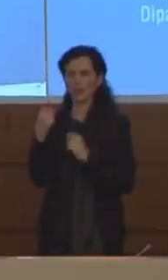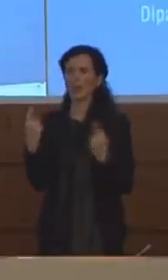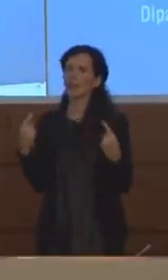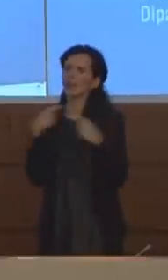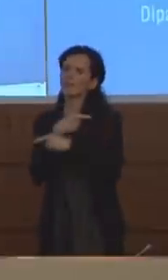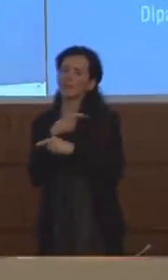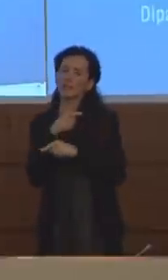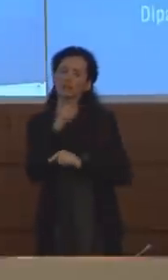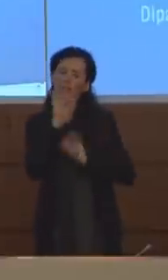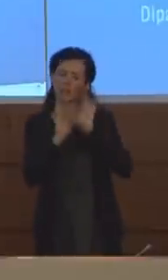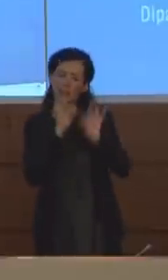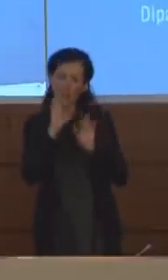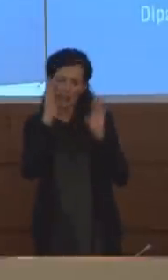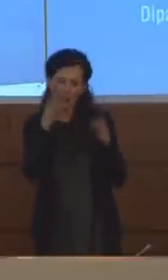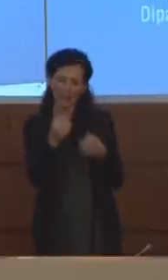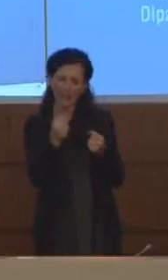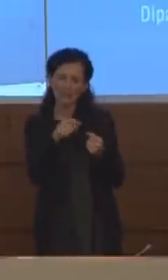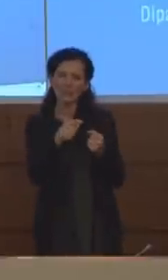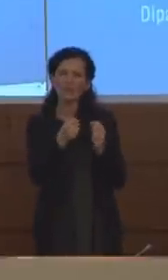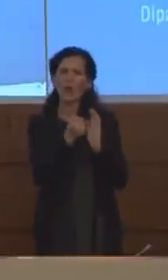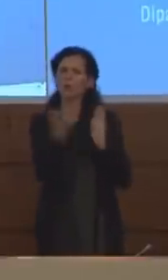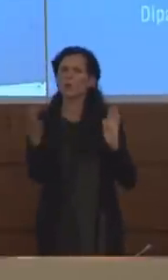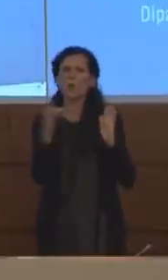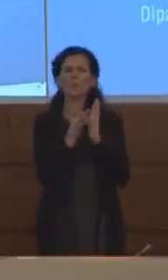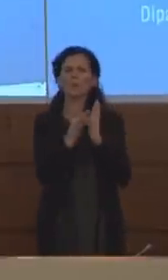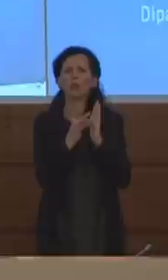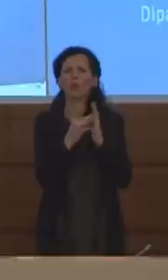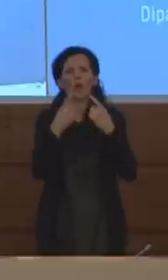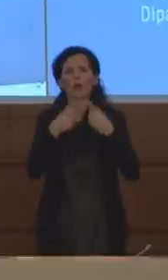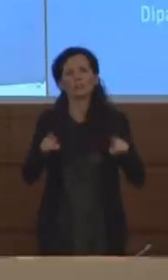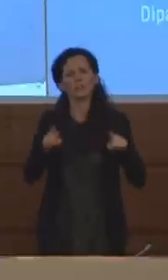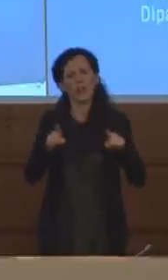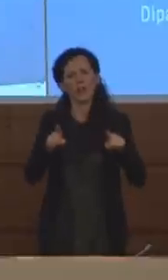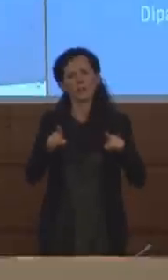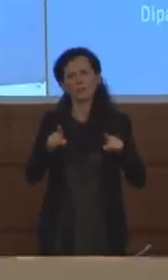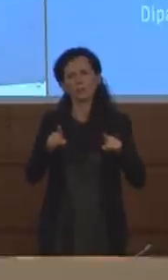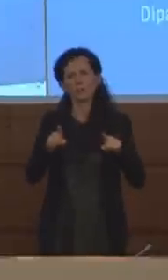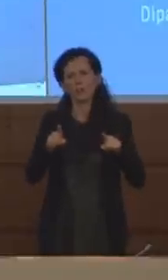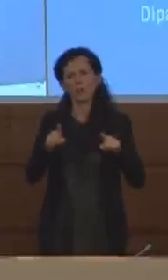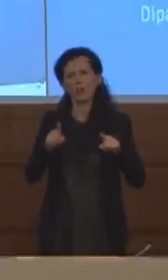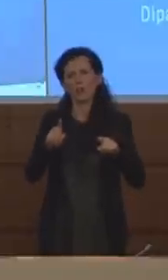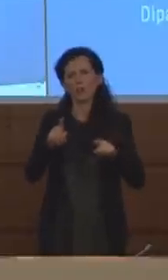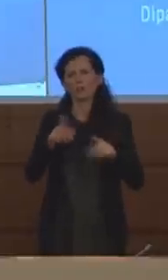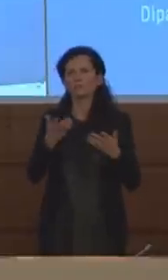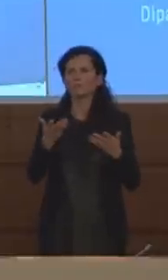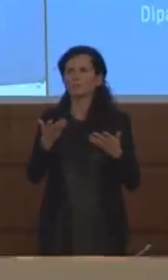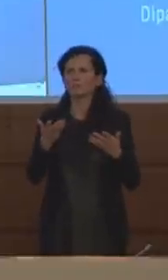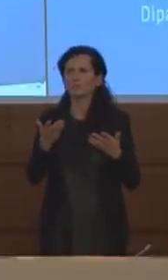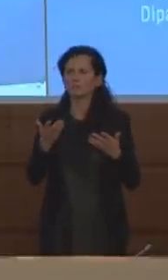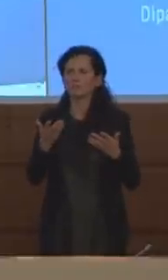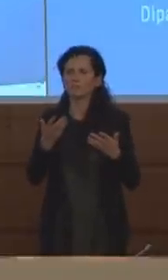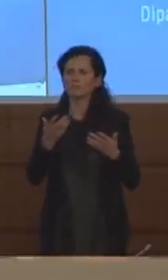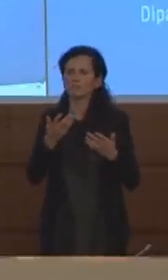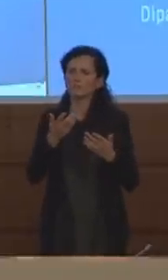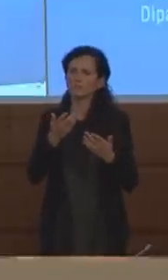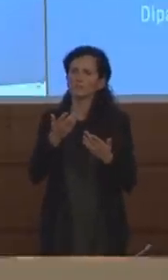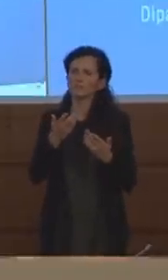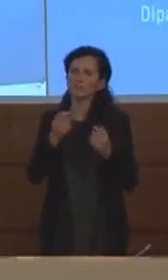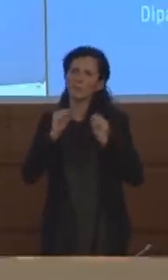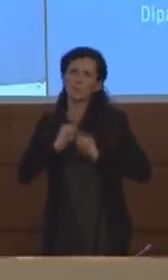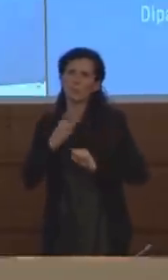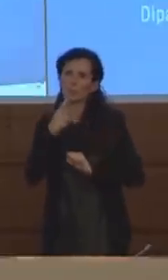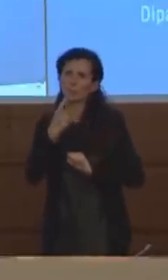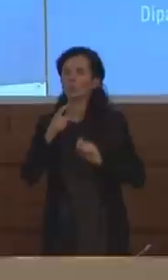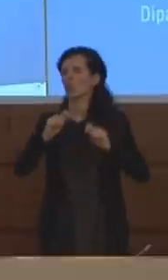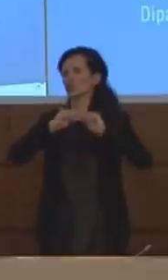mensile di maremoto quasi simile è positivo vivamente